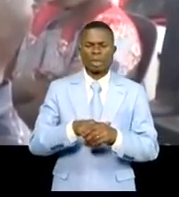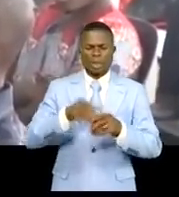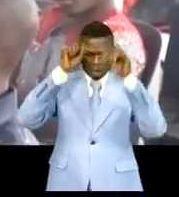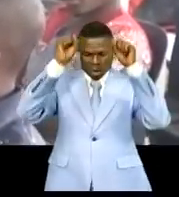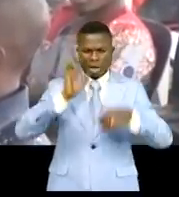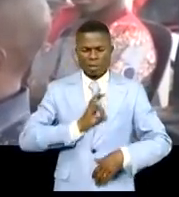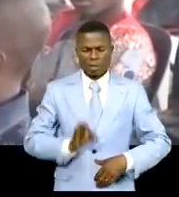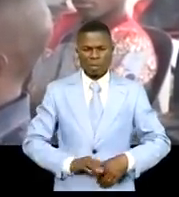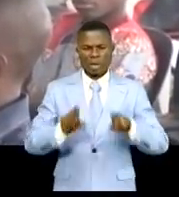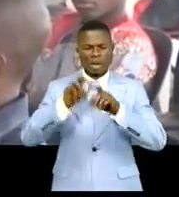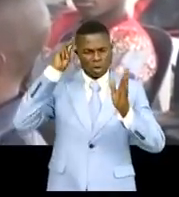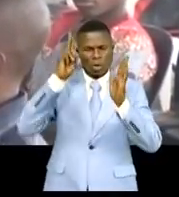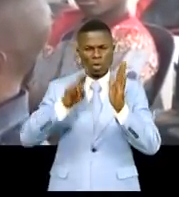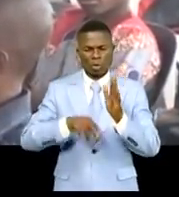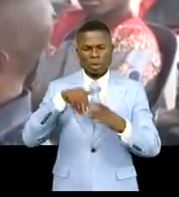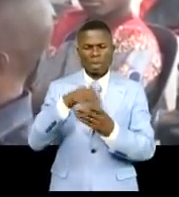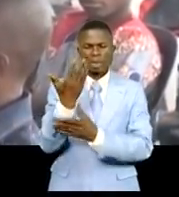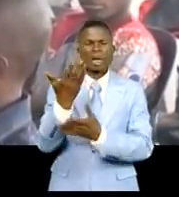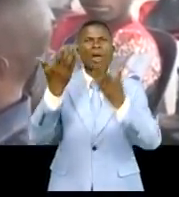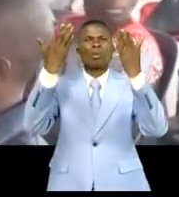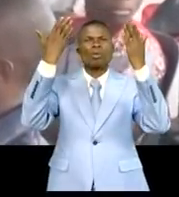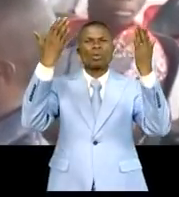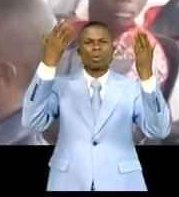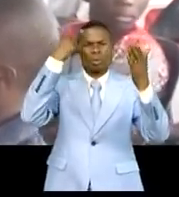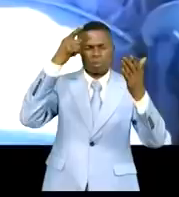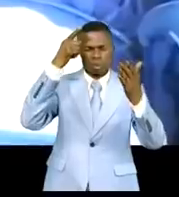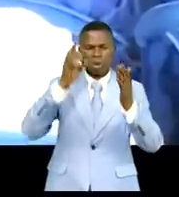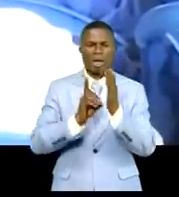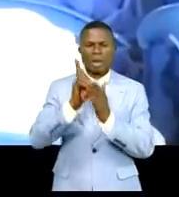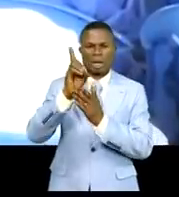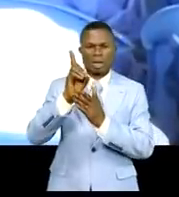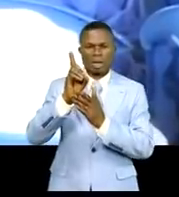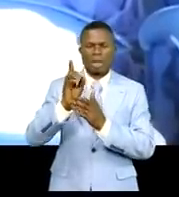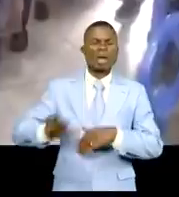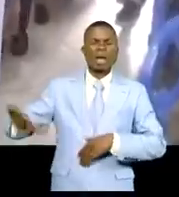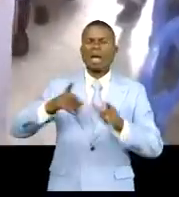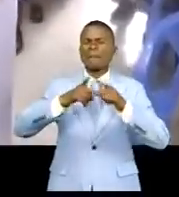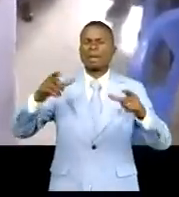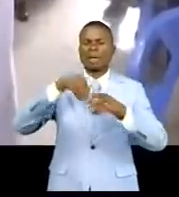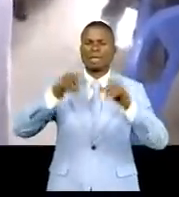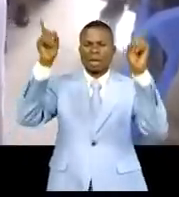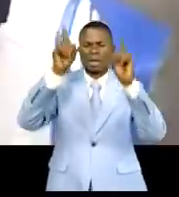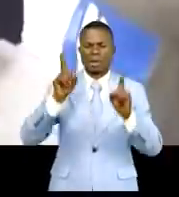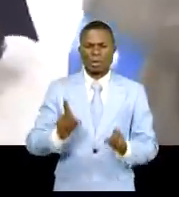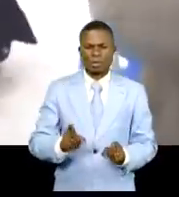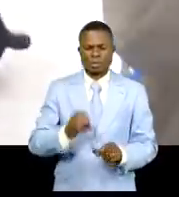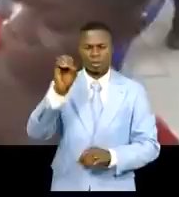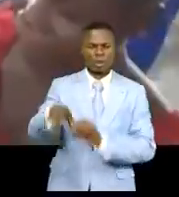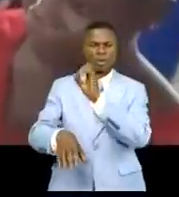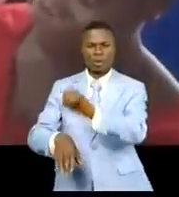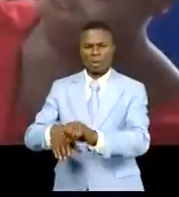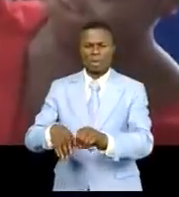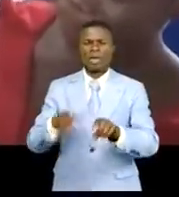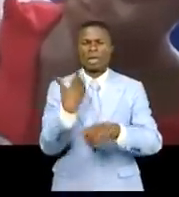son gouvernement, entre les mains de Dieu pour l'éclosion de ce géant au cœur de l'Afrique. Offrande en espèces comme